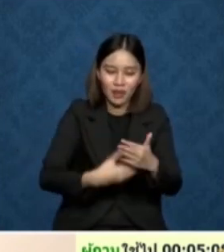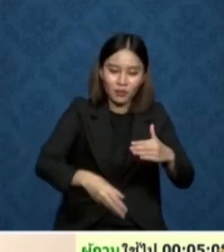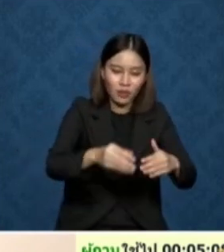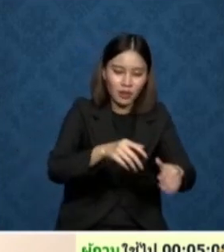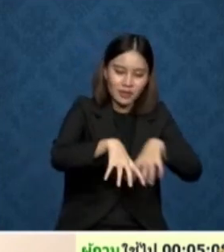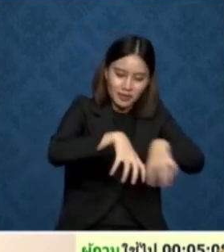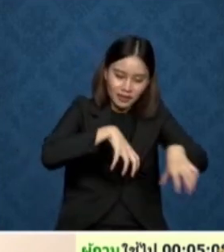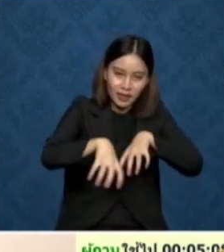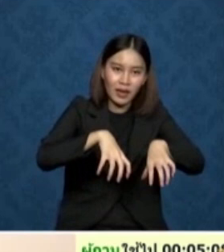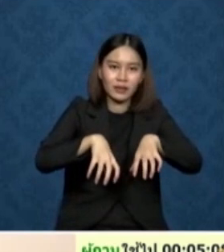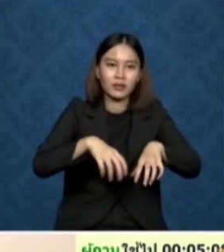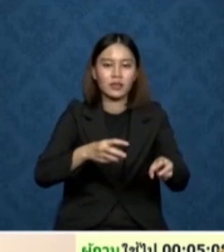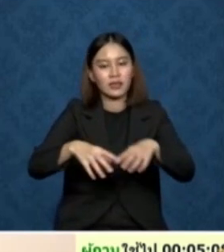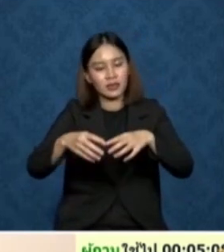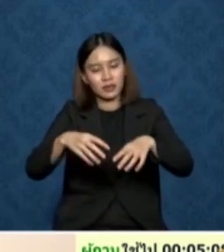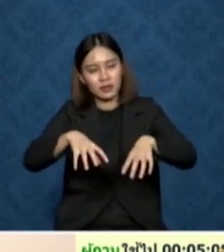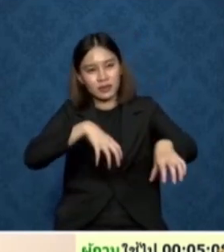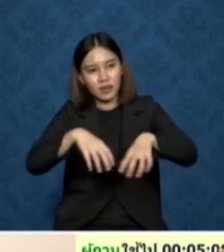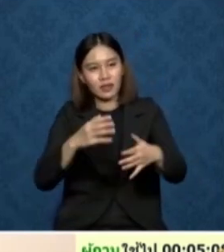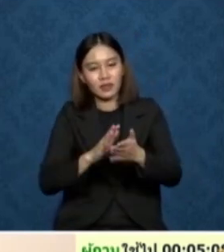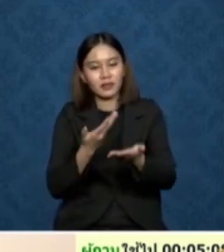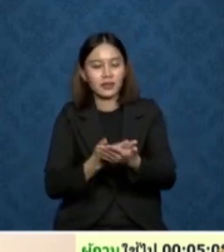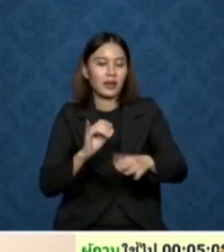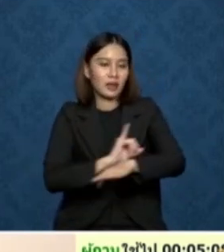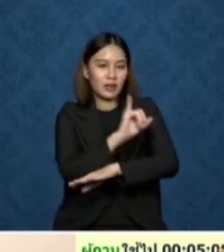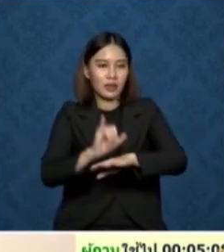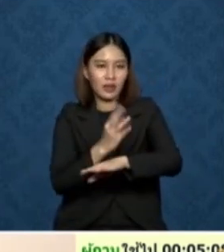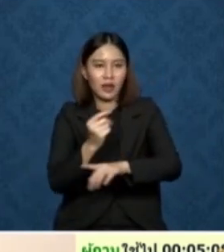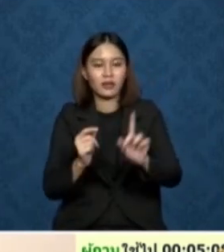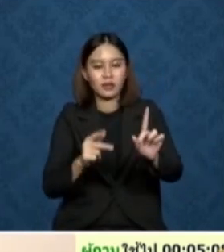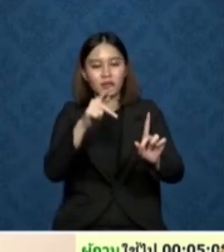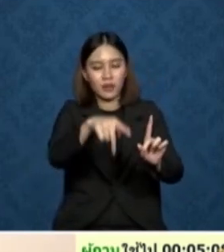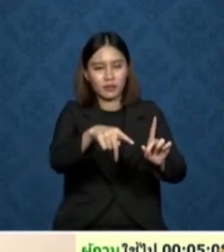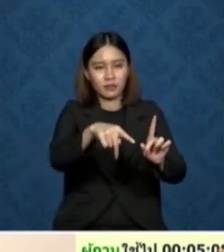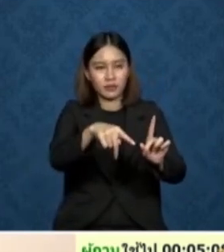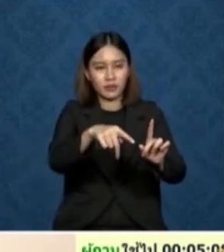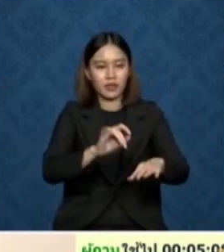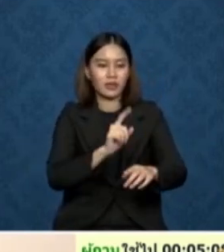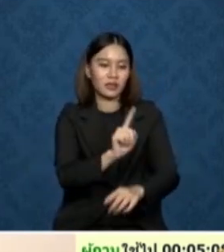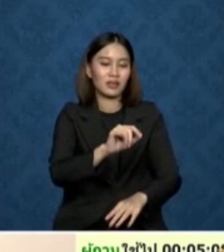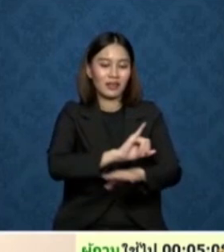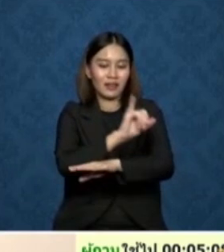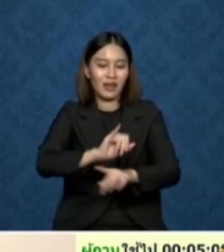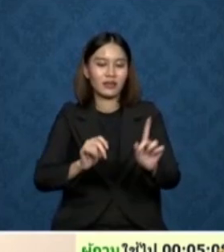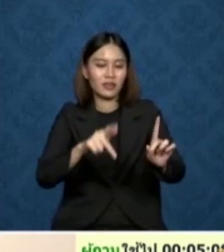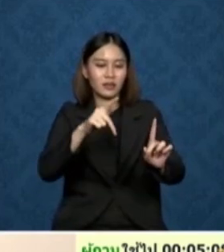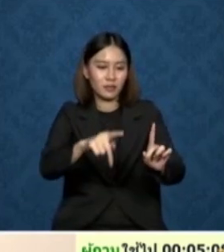ค่าผฉัจ baggage claim ez วาค่ผฉัจัการใ่อัง 1,000 บาทนะครับ โยไม่เกิน 20 sangat